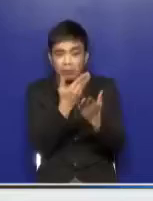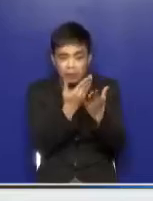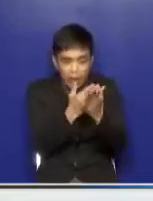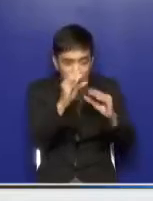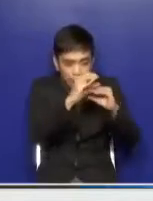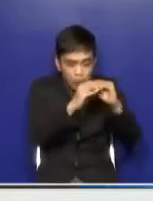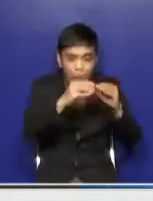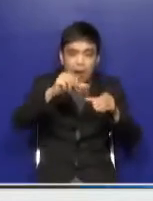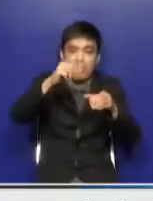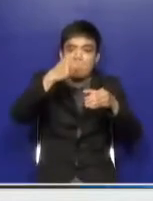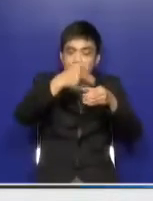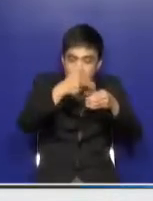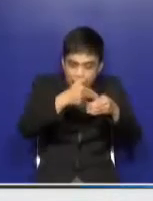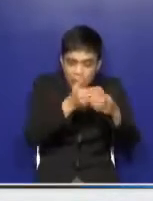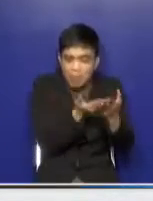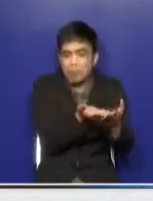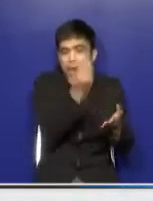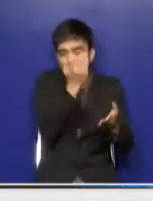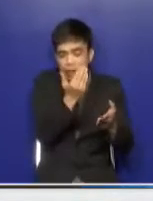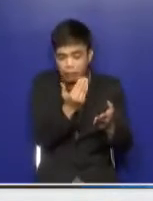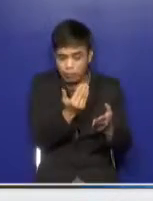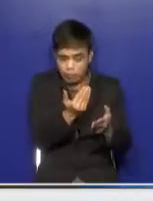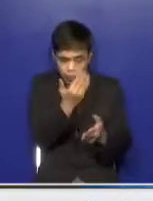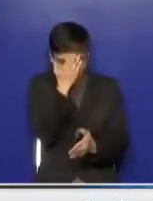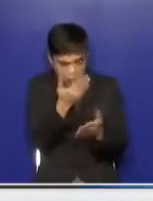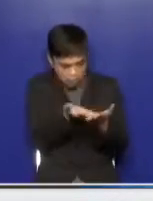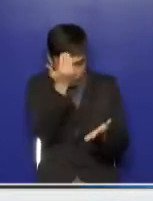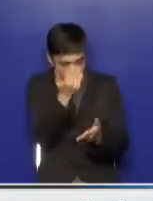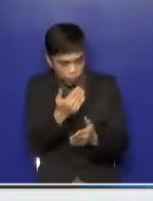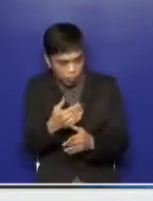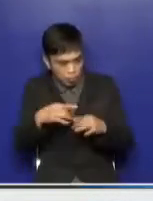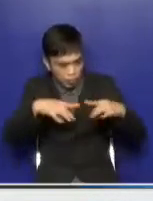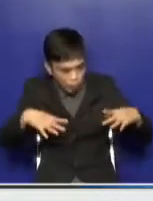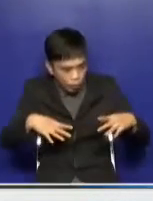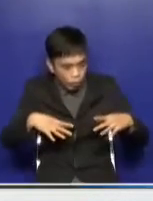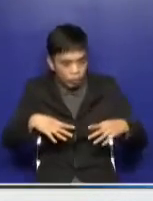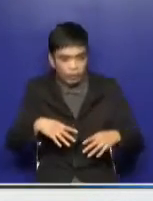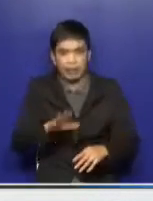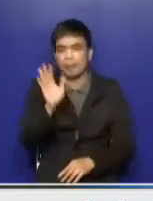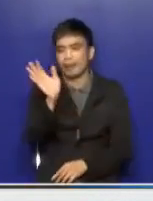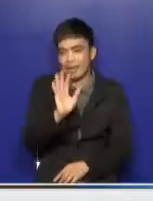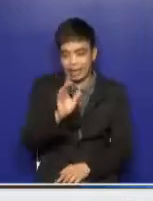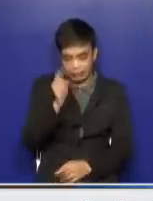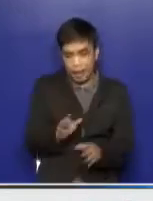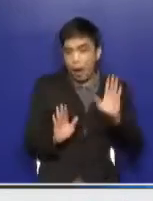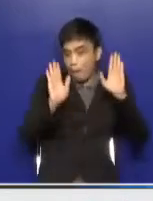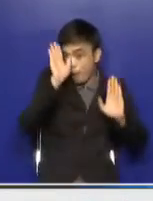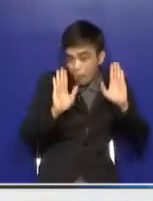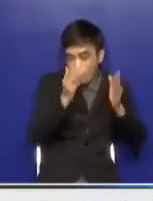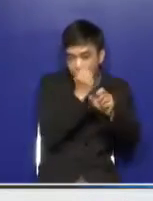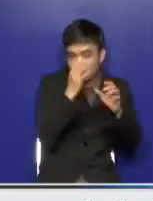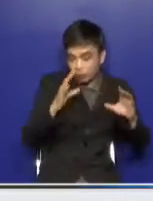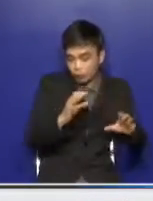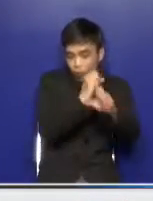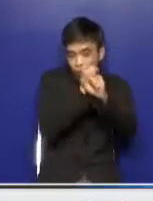น้ำมันมันแพงกว่าที่คิดซึ่งบางครั้งการประมูลงานเนี่ยคือไม่ใช่ประมูลปุ๊บแล้วก็ได้ทำปั๊บเล